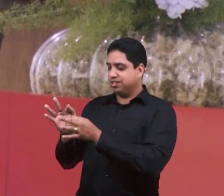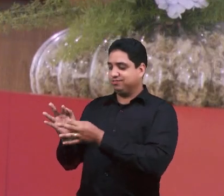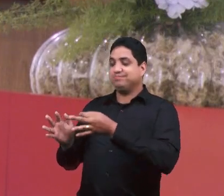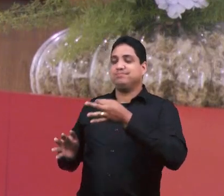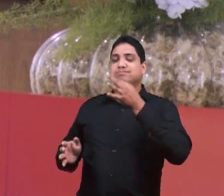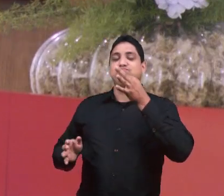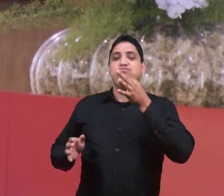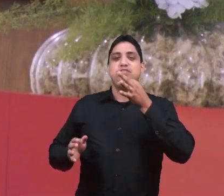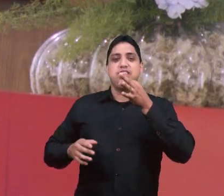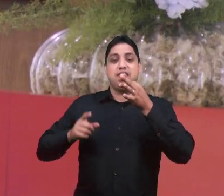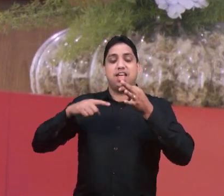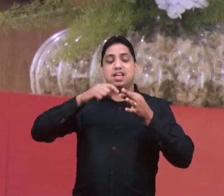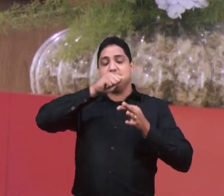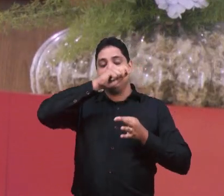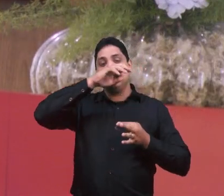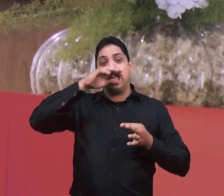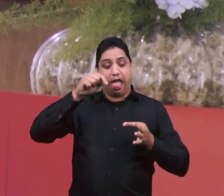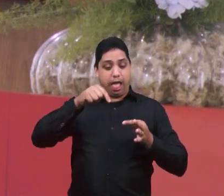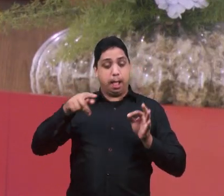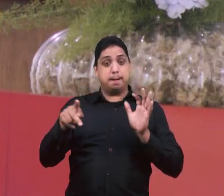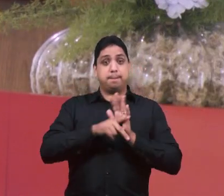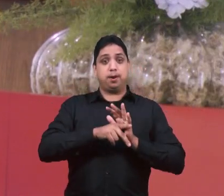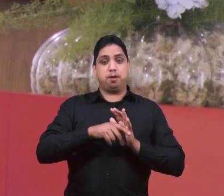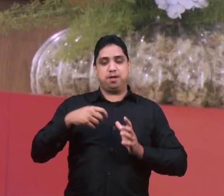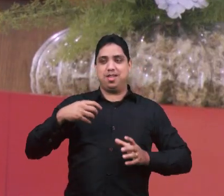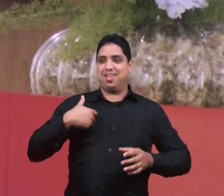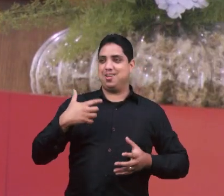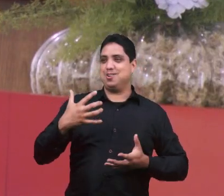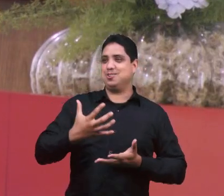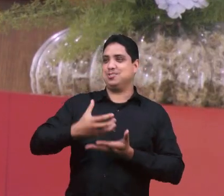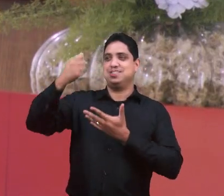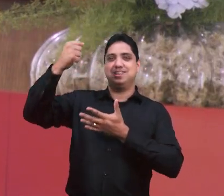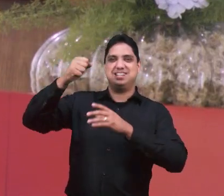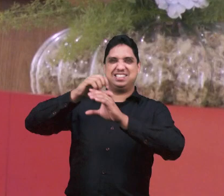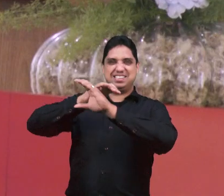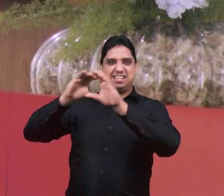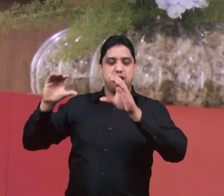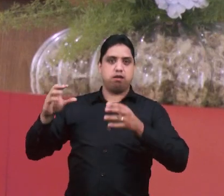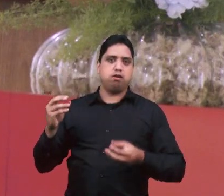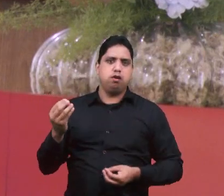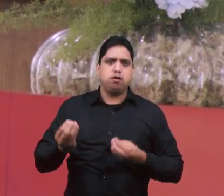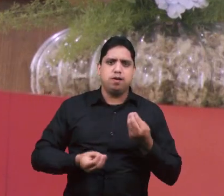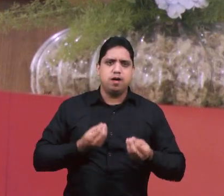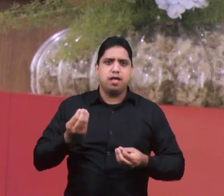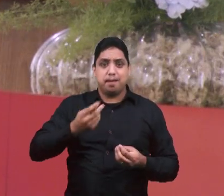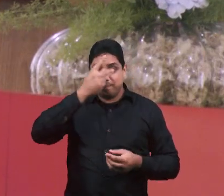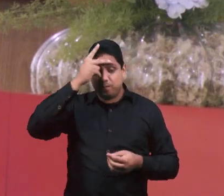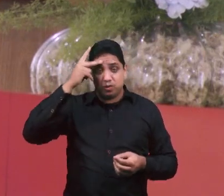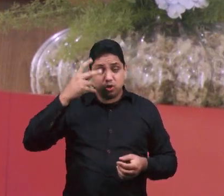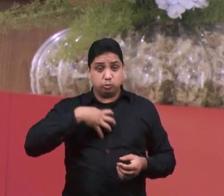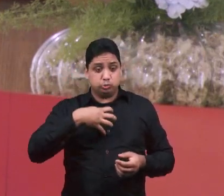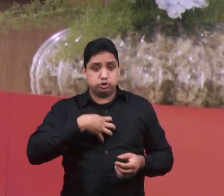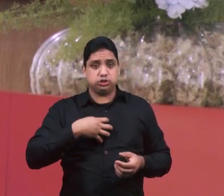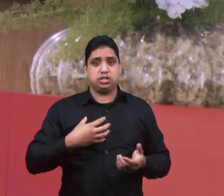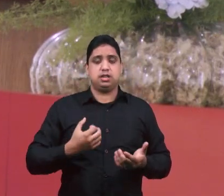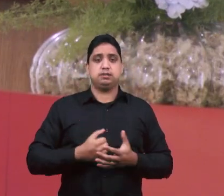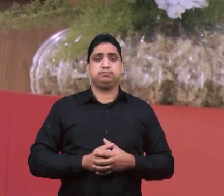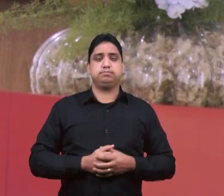allez au ciel. Donc, les gens tournent autour du matériel. Ils trouvent un moyen, le